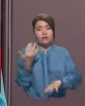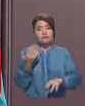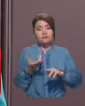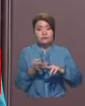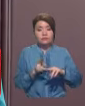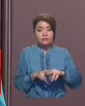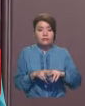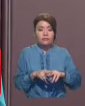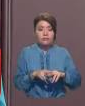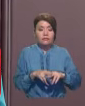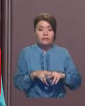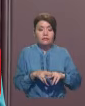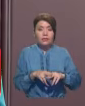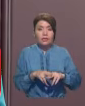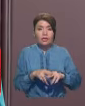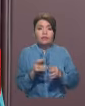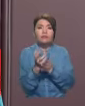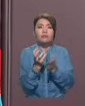скажем так,